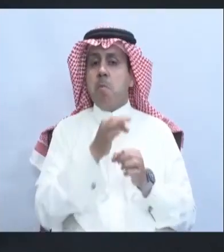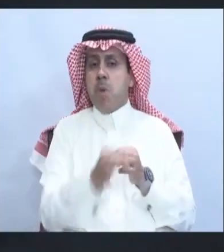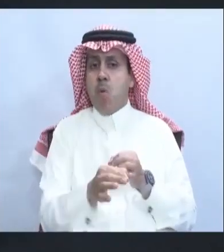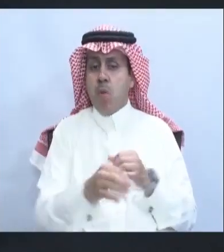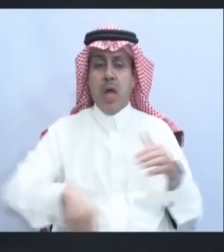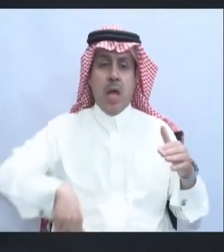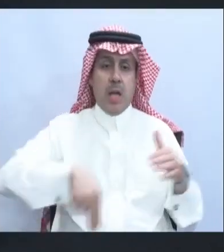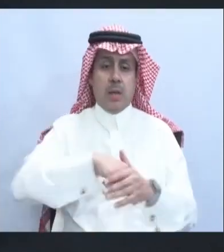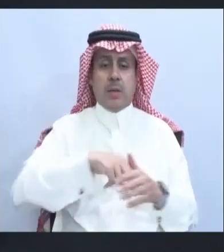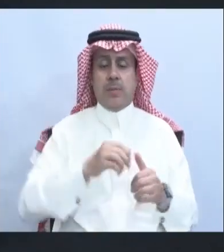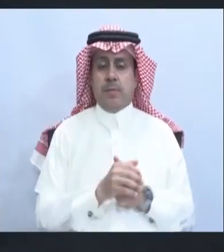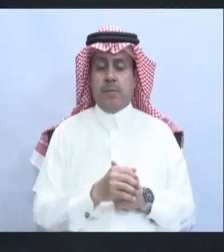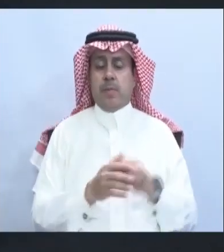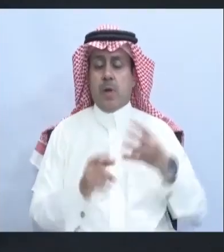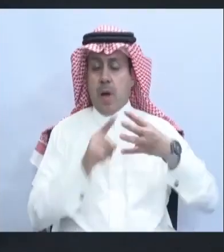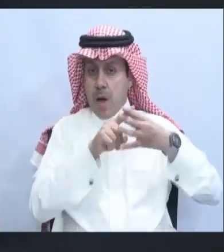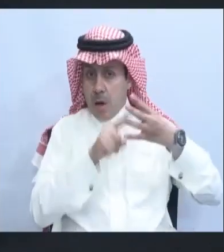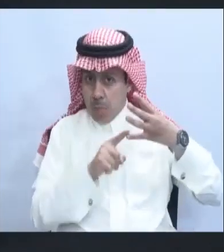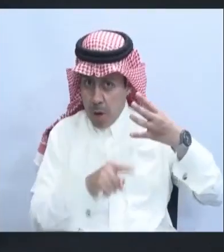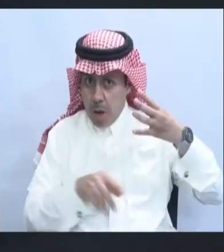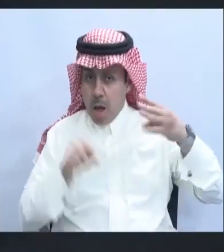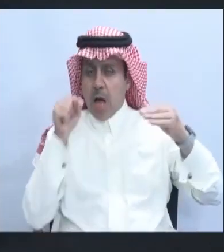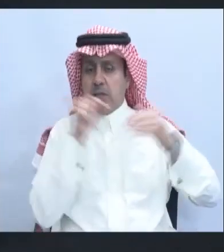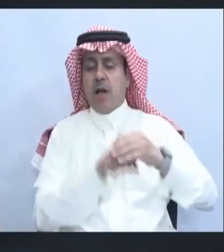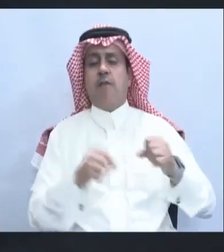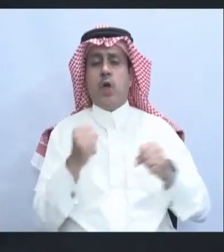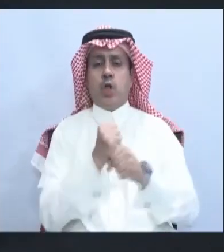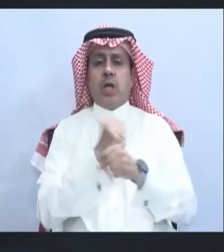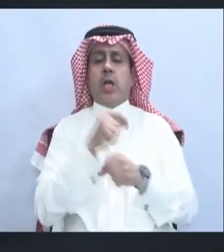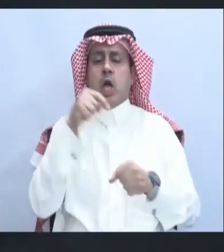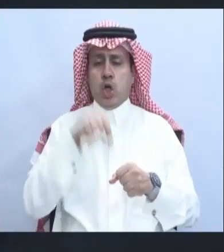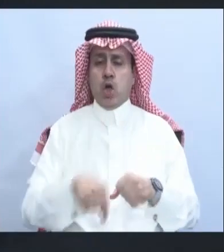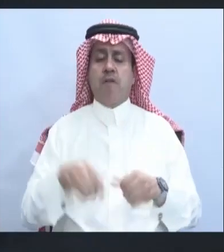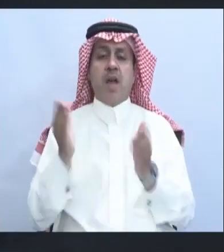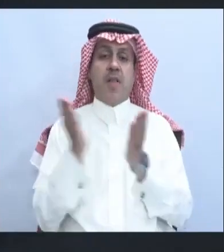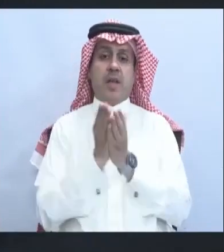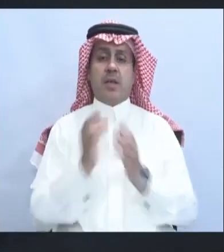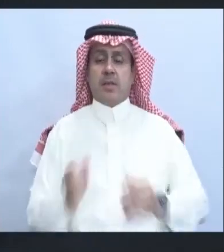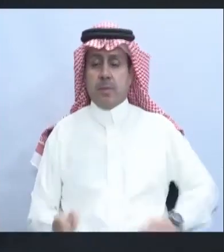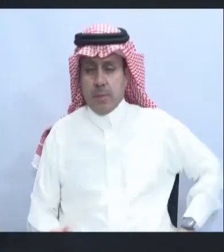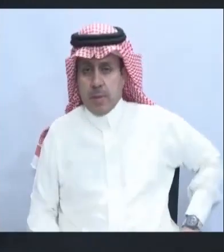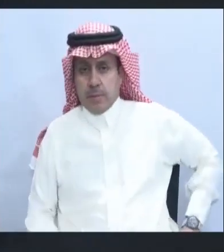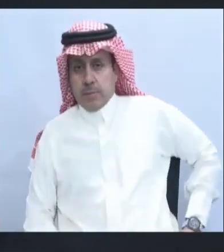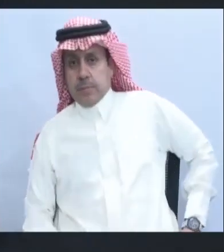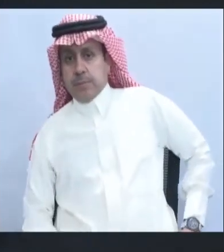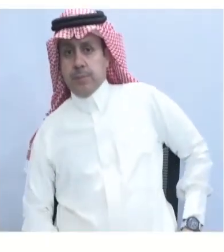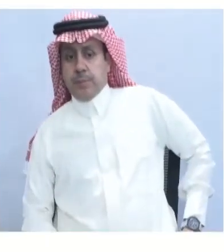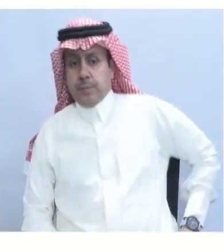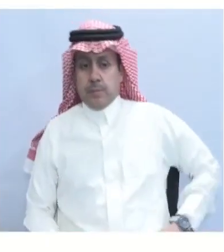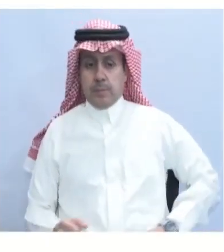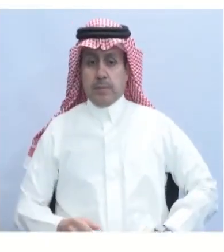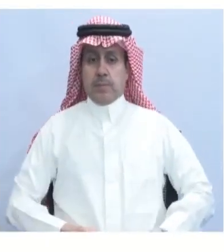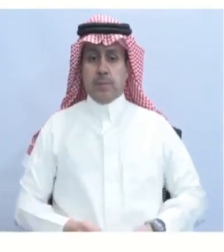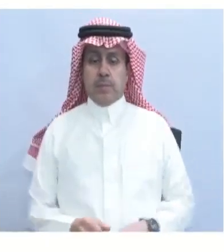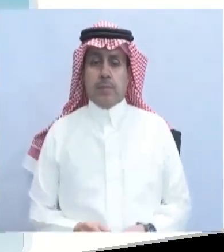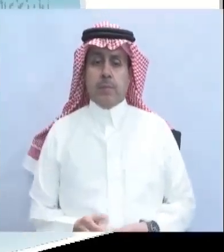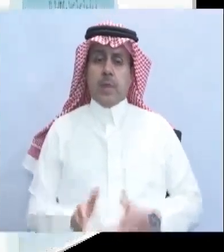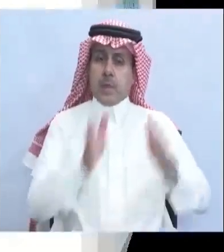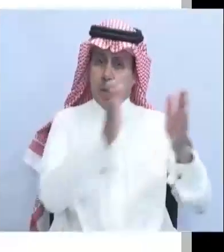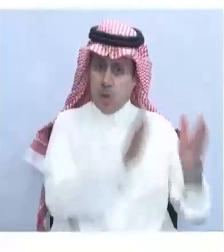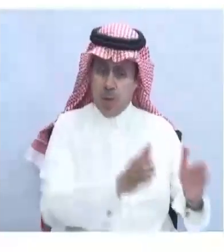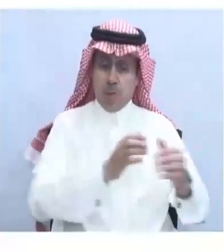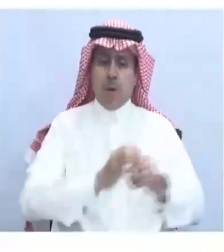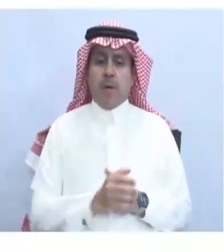ابرز واهم الاهداف التي نسمو جميعا الى تحقيقها بعد هذا ايها الطلاب انتقلوا معي